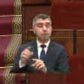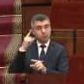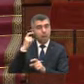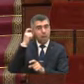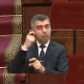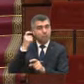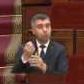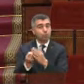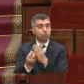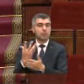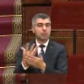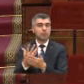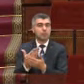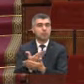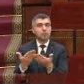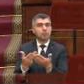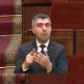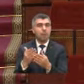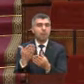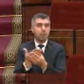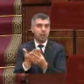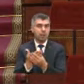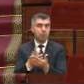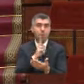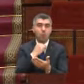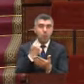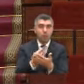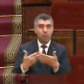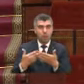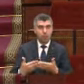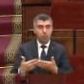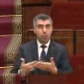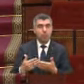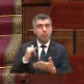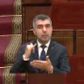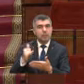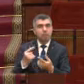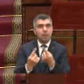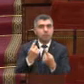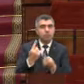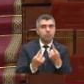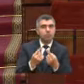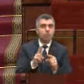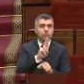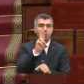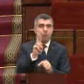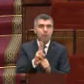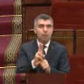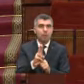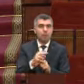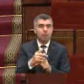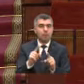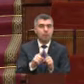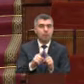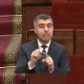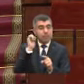في تدبير مثل هذه الملفات؟ الحكومه اليوم كنسالوها في اي ازمه فما كتوقع شي ازمه كيبقى عندنا واش هذه كندربوا باش